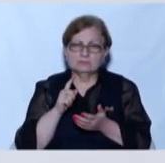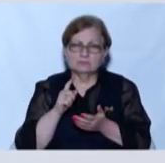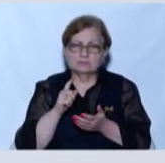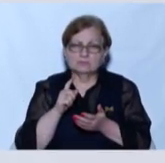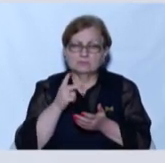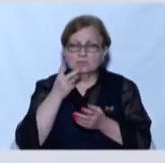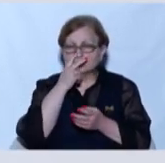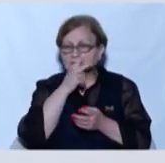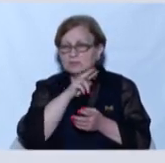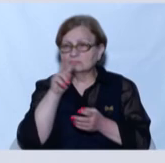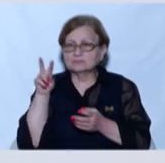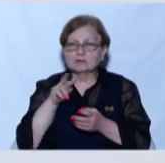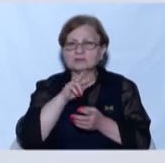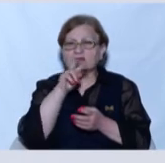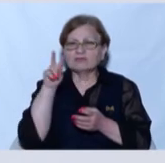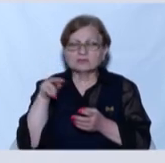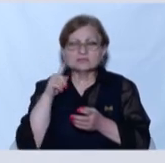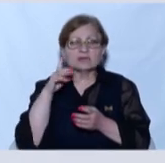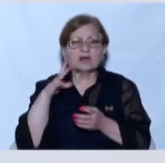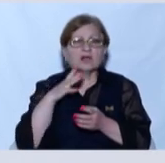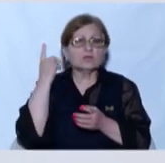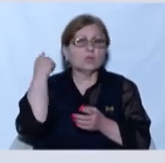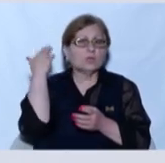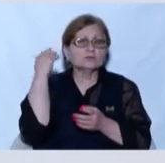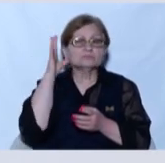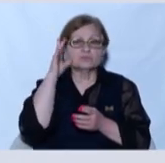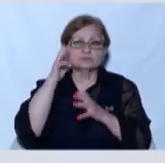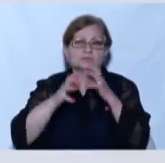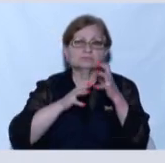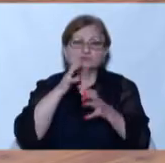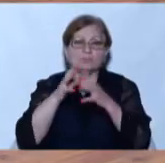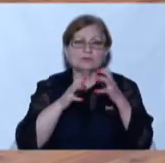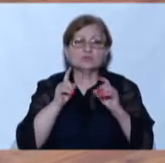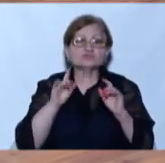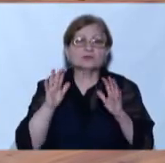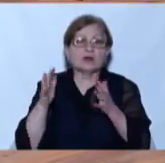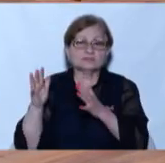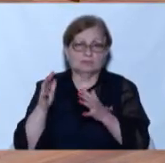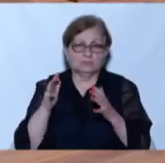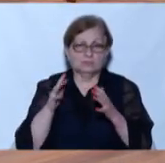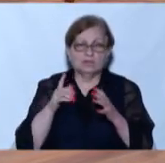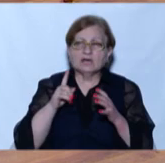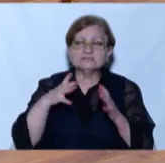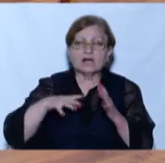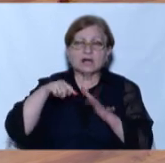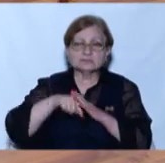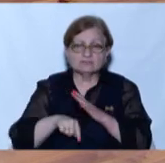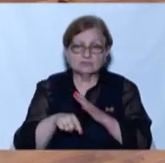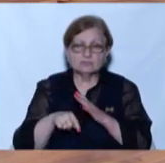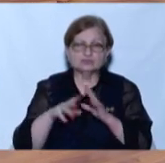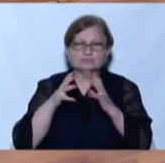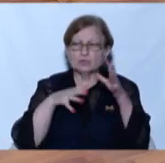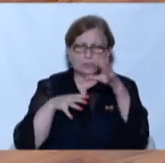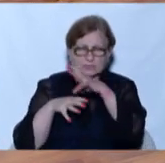აუცილებელია რომ გადავხედოთ რა ხდებოდა იმ დროს სოფლიოში, რა არის, რა ფონია, რა ხდება სოფლიოში, რა ხდება საქართველოში